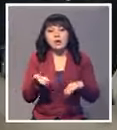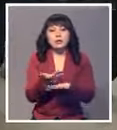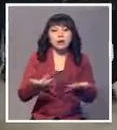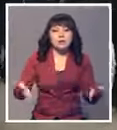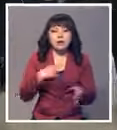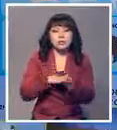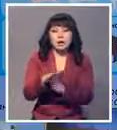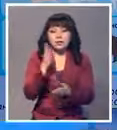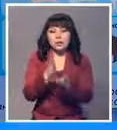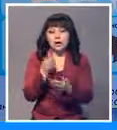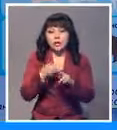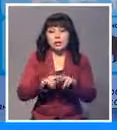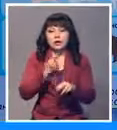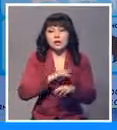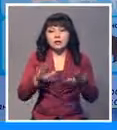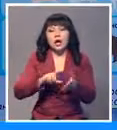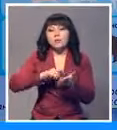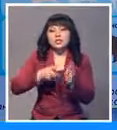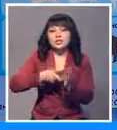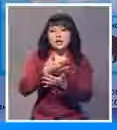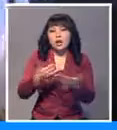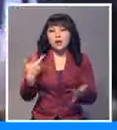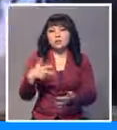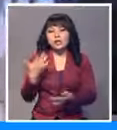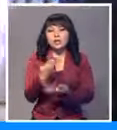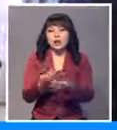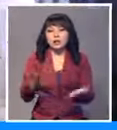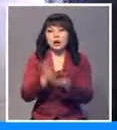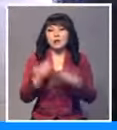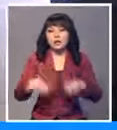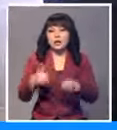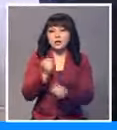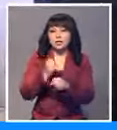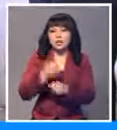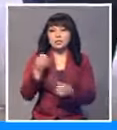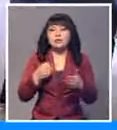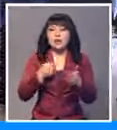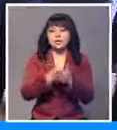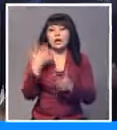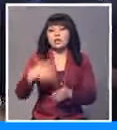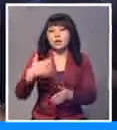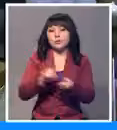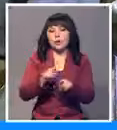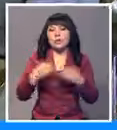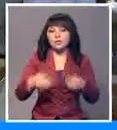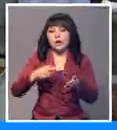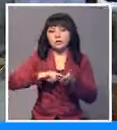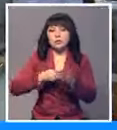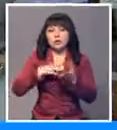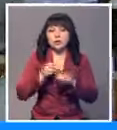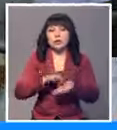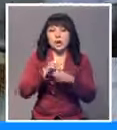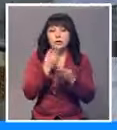озық технологиясын енгізген кәсіпорын қазір печеньенің 35 түрін шығарады. Енді 50-ге дейін жеткіземіз деп отыр. Президент Нұрсұлтан Назарбаев